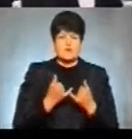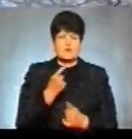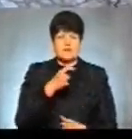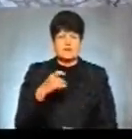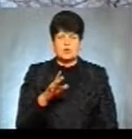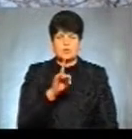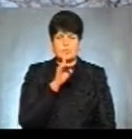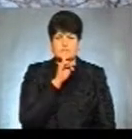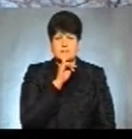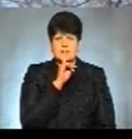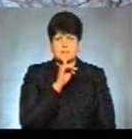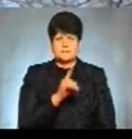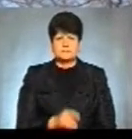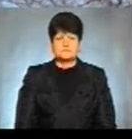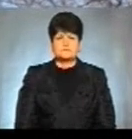мовчання.